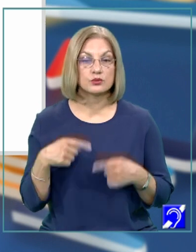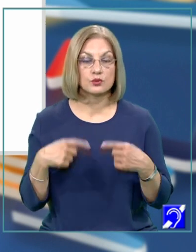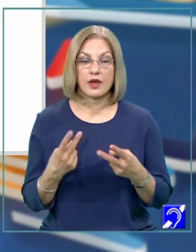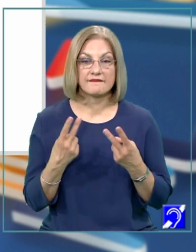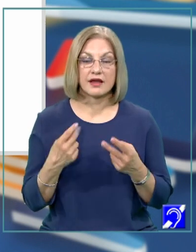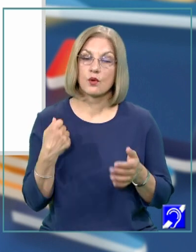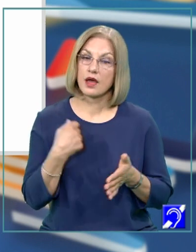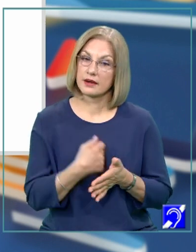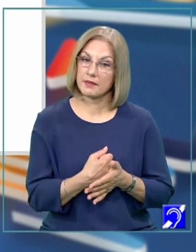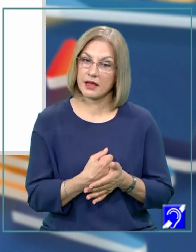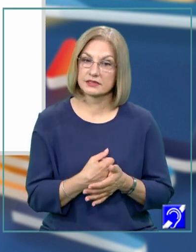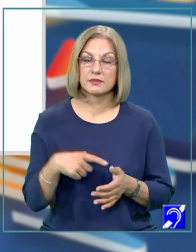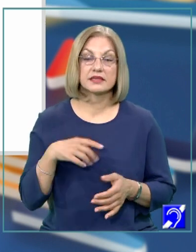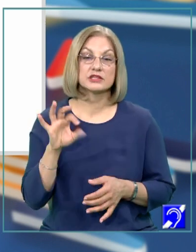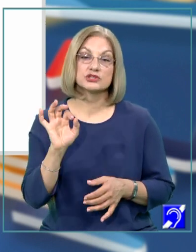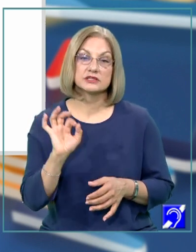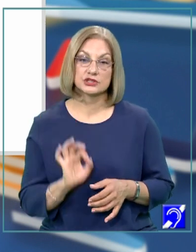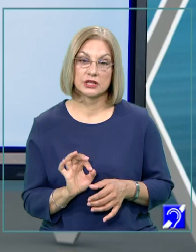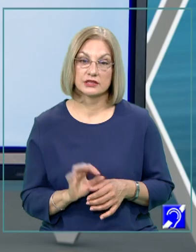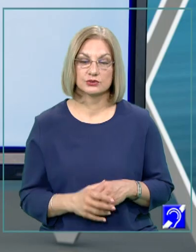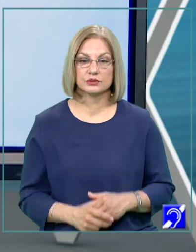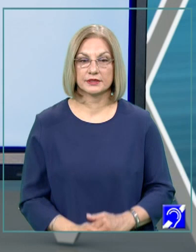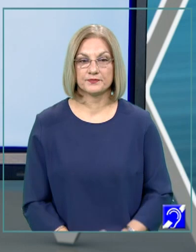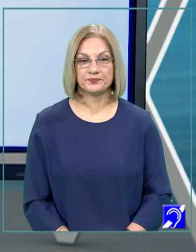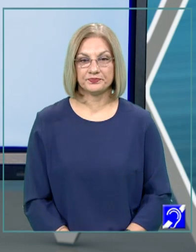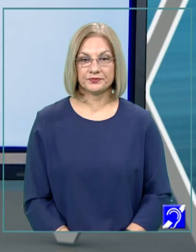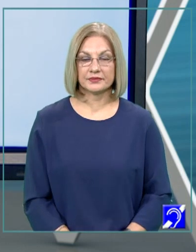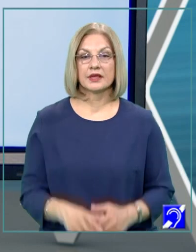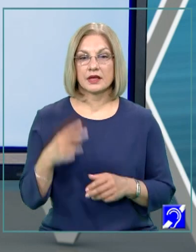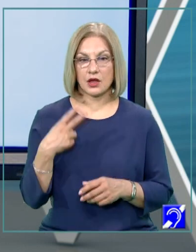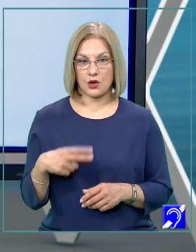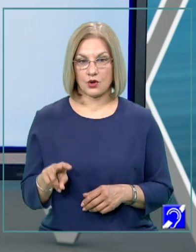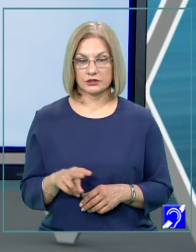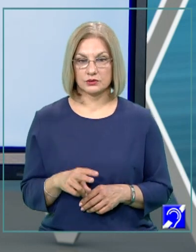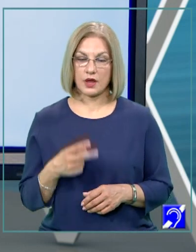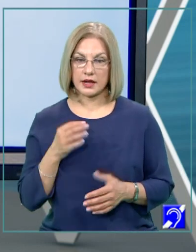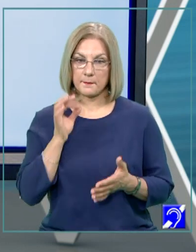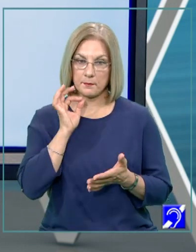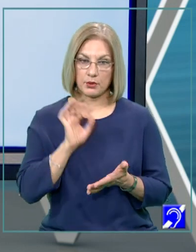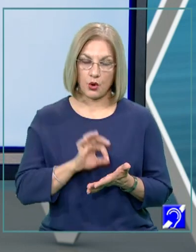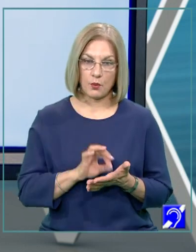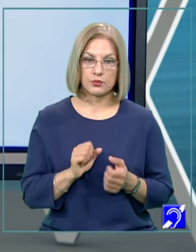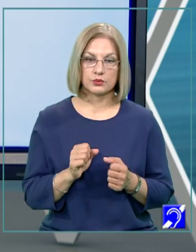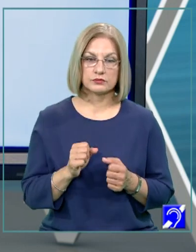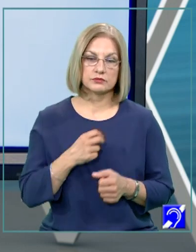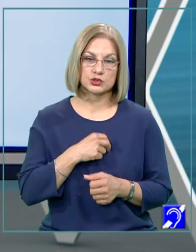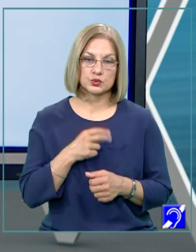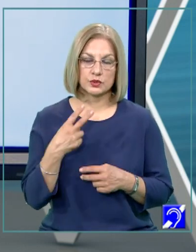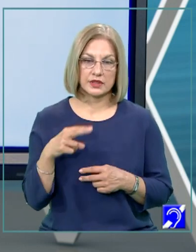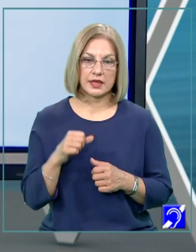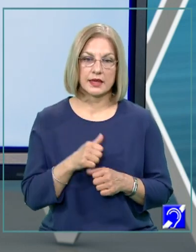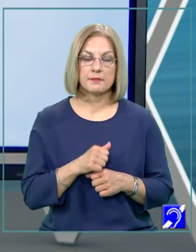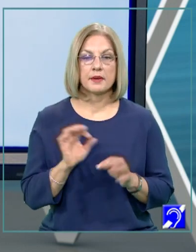și este 50% în continuare vă propun să studiem